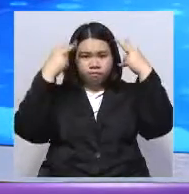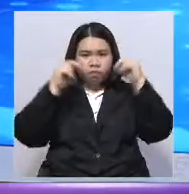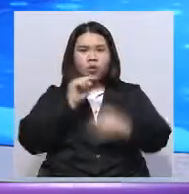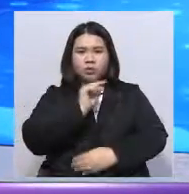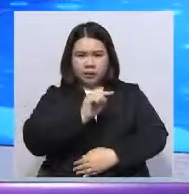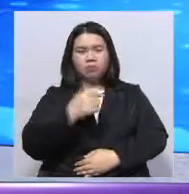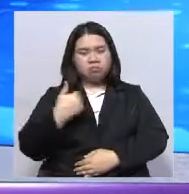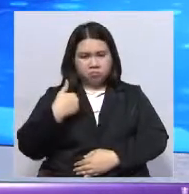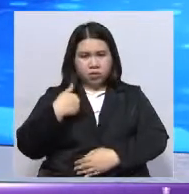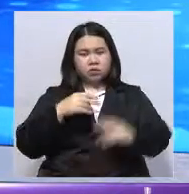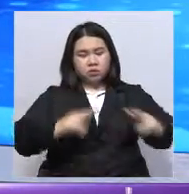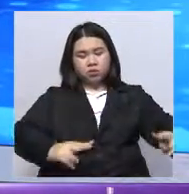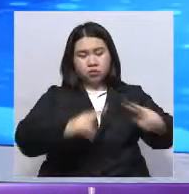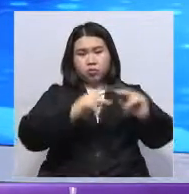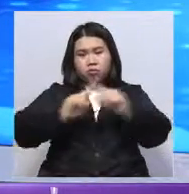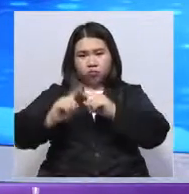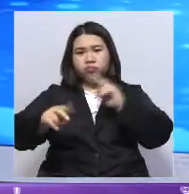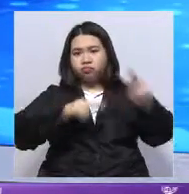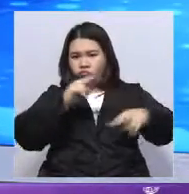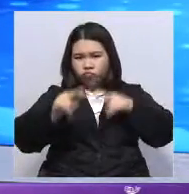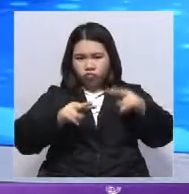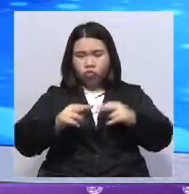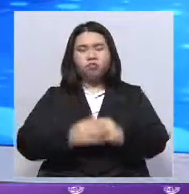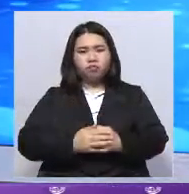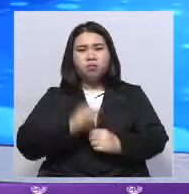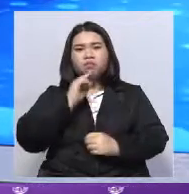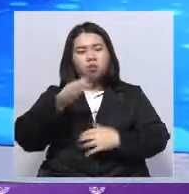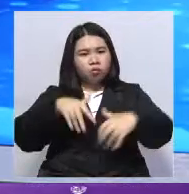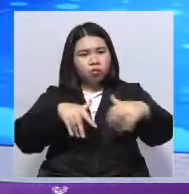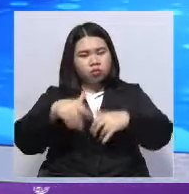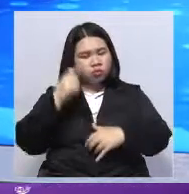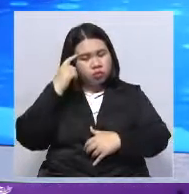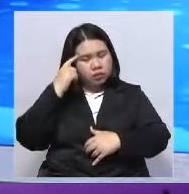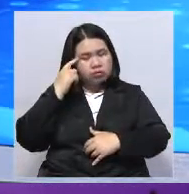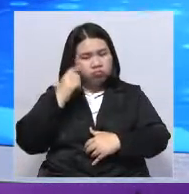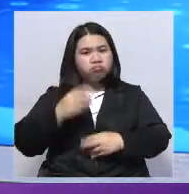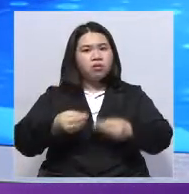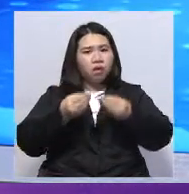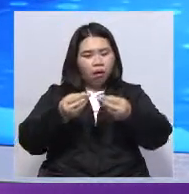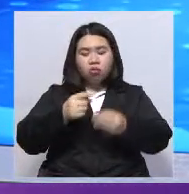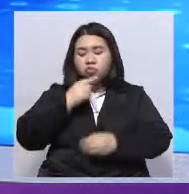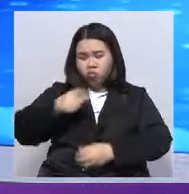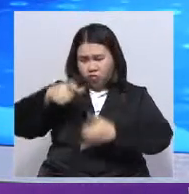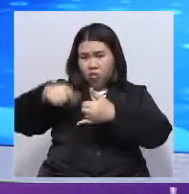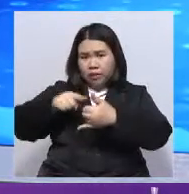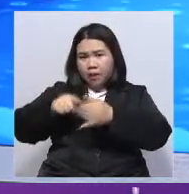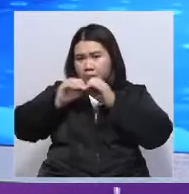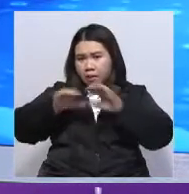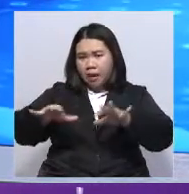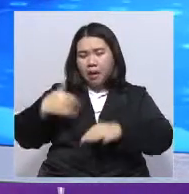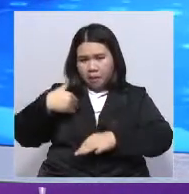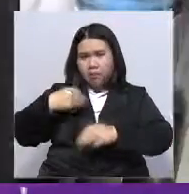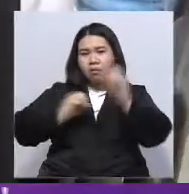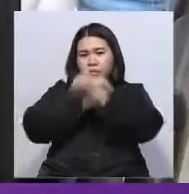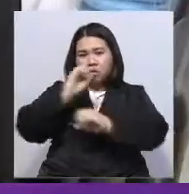าสั่งให้ตรวจสอบทุกกระทรวงนะคะพร้อมกับให้ความมั่นใจดูแลความปลอดภัยผู้ที่เปิดเผยข้อมูลทุจริตค่ะ